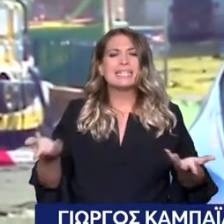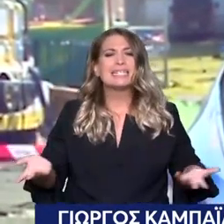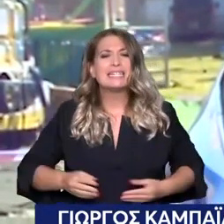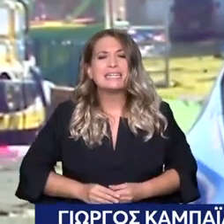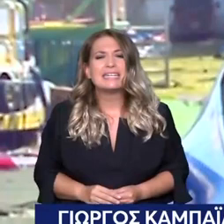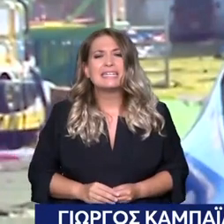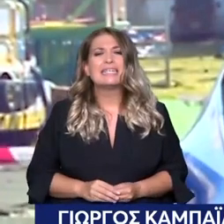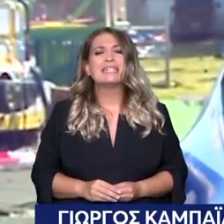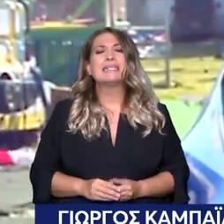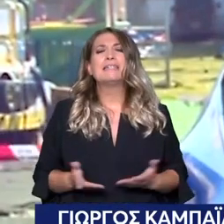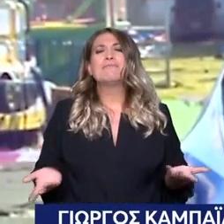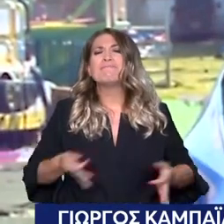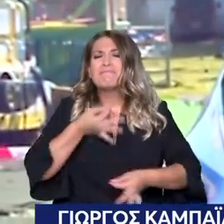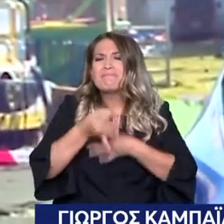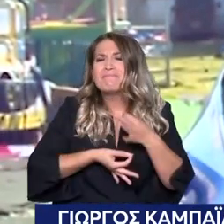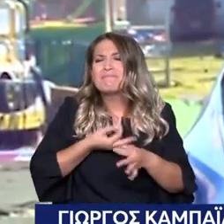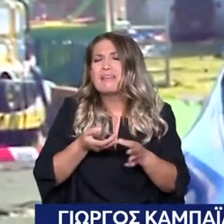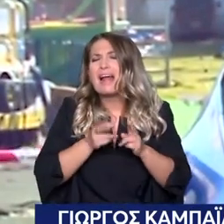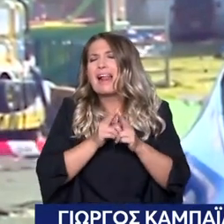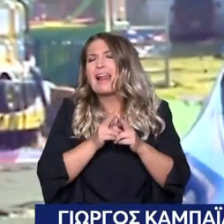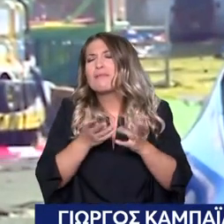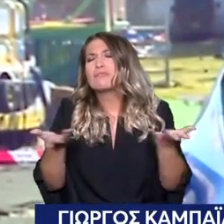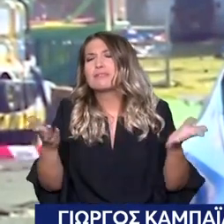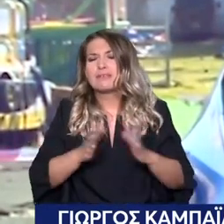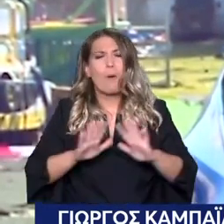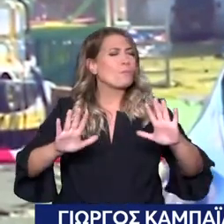χρειάζεται ειδικής ανάλυσης και το πιο σημαντικό από όλα είναι ότι